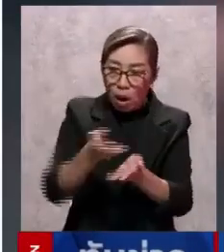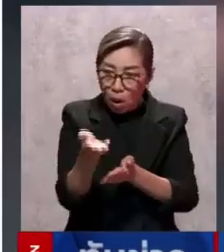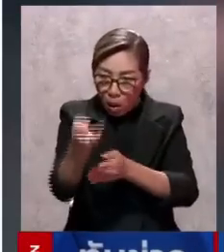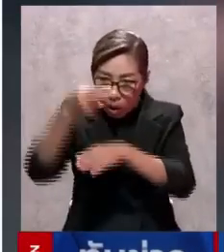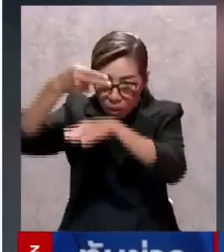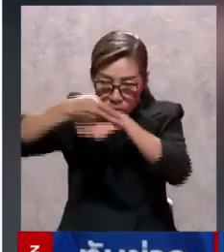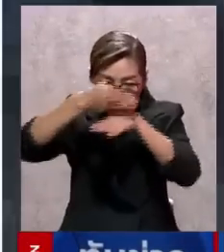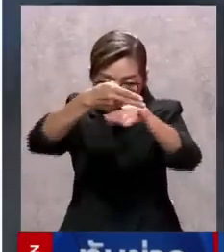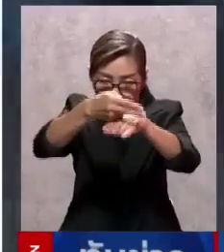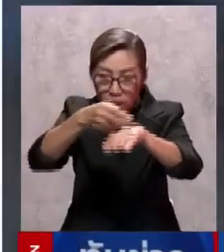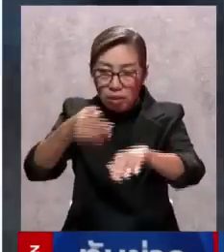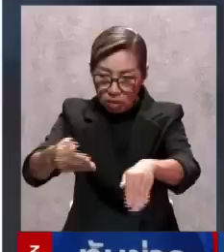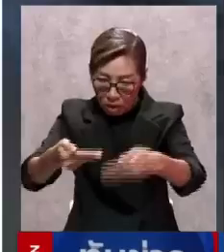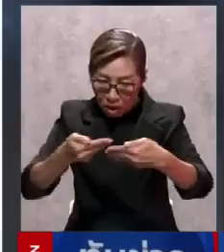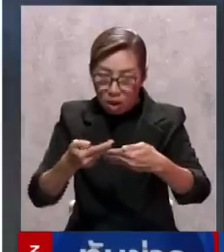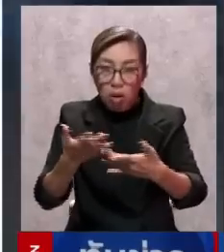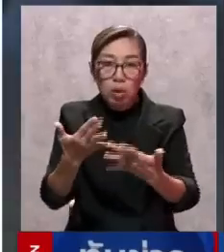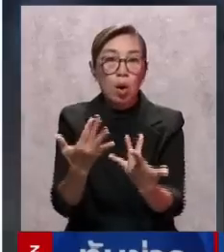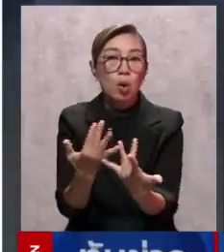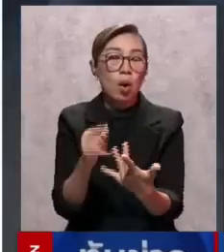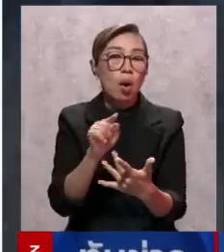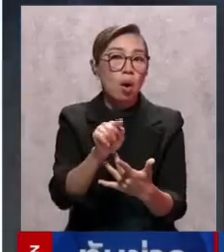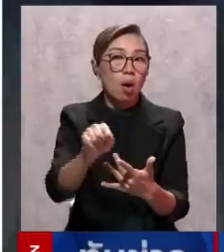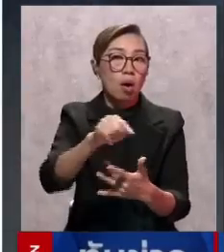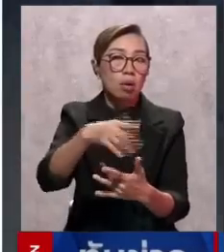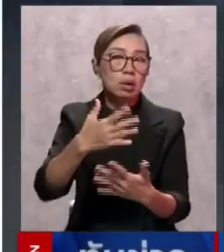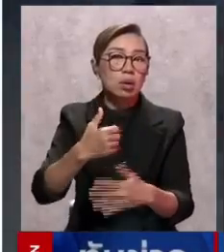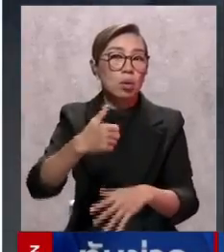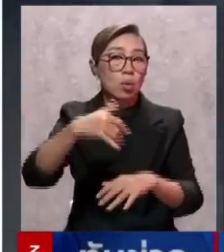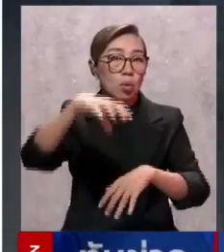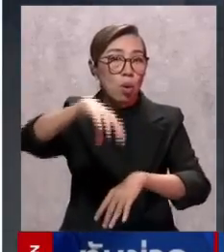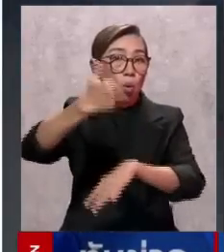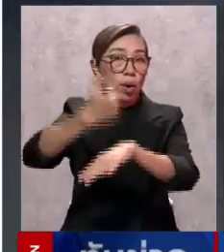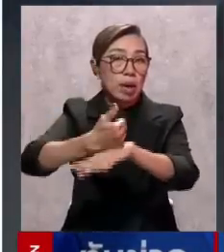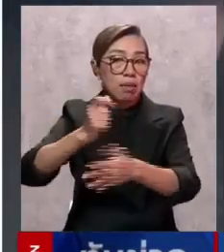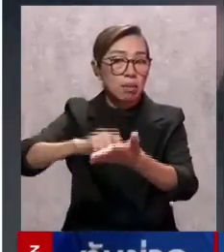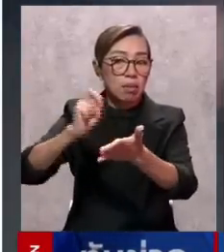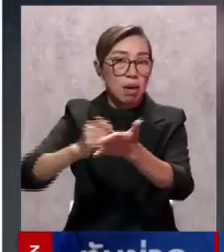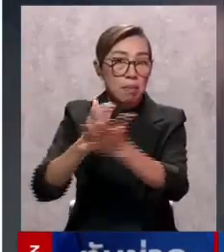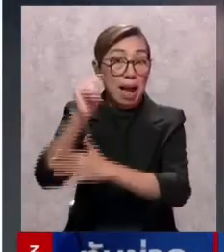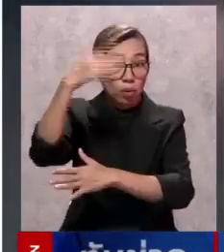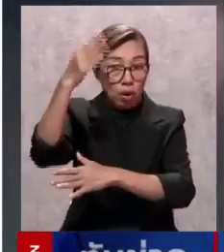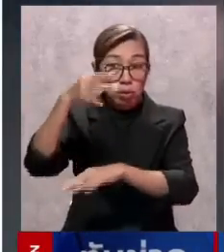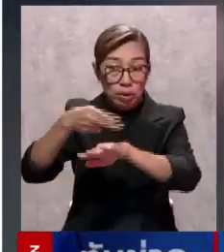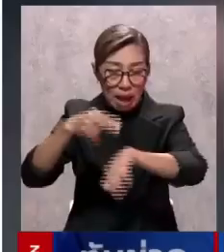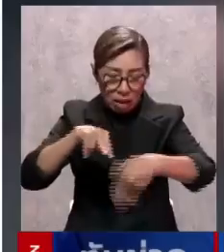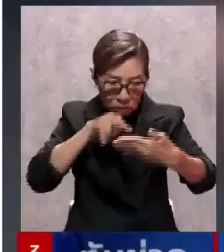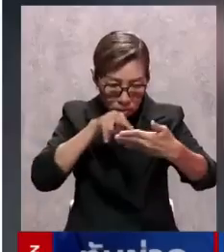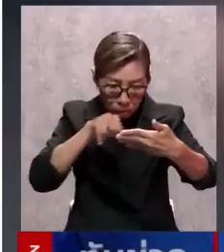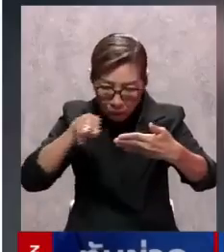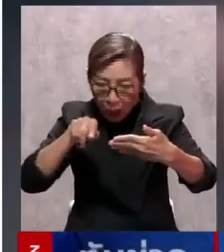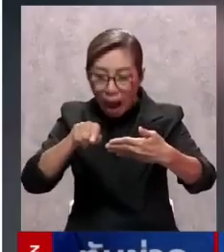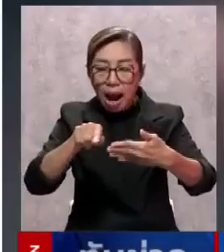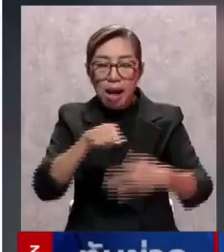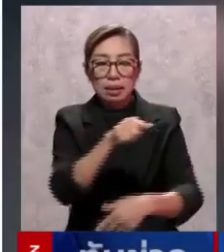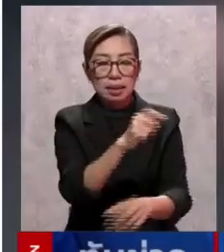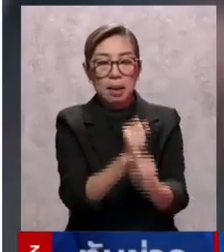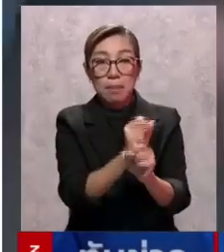ใกล้เคียงตอนนี้อยู่ระหว่างรออนุมัติจากผู้อำนวยการถ้ามีการตรวจสอบพบว่าเกิดจากความประมาทตำรวจจะทำ